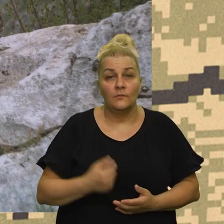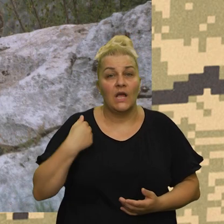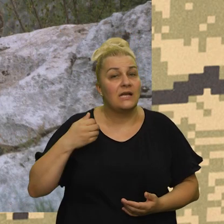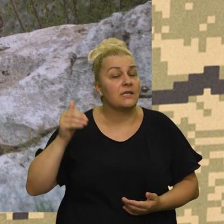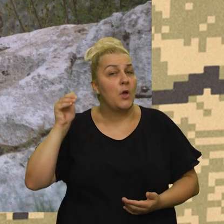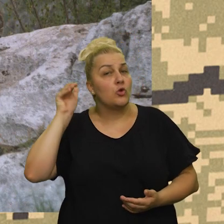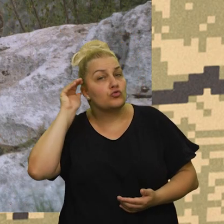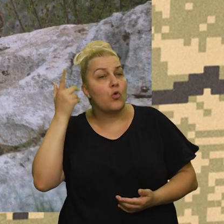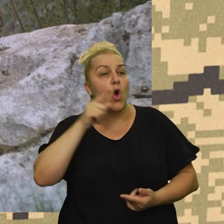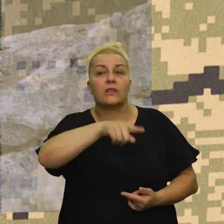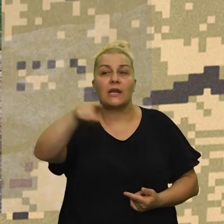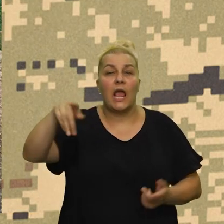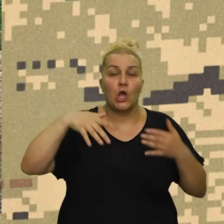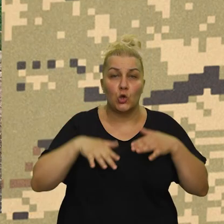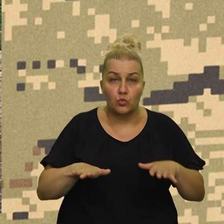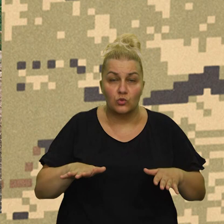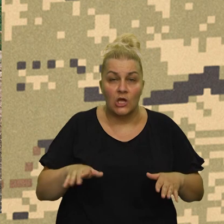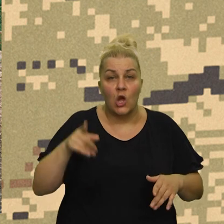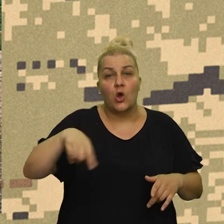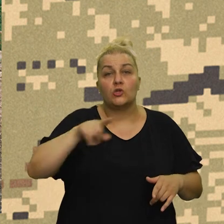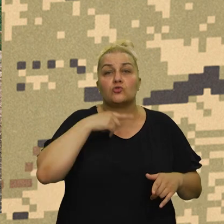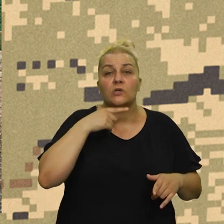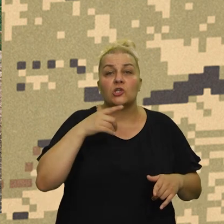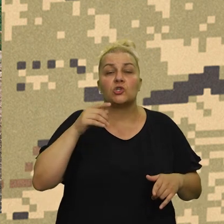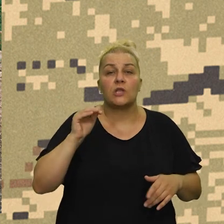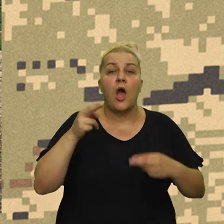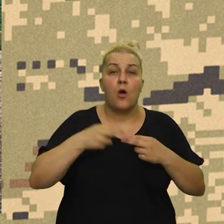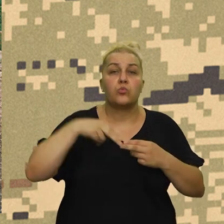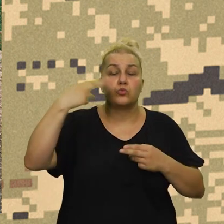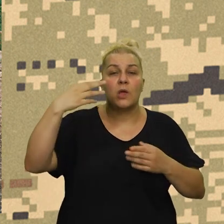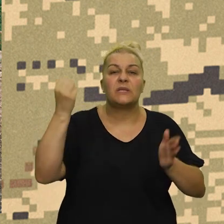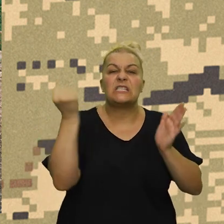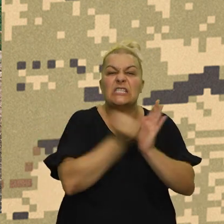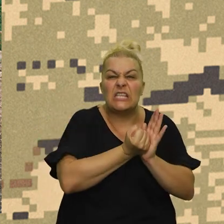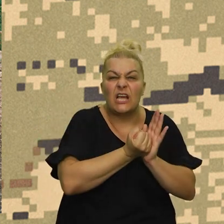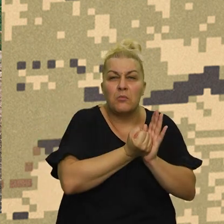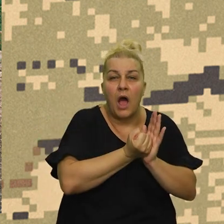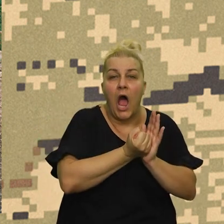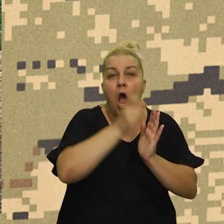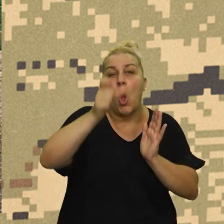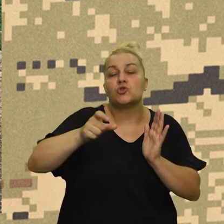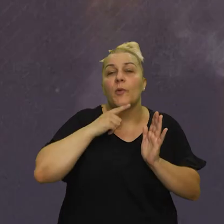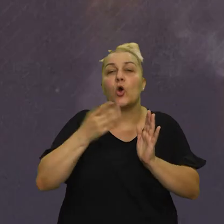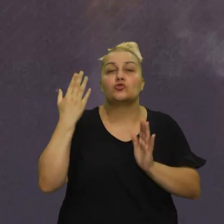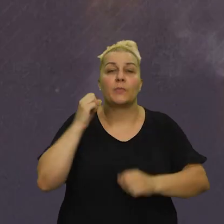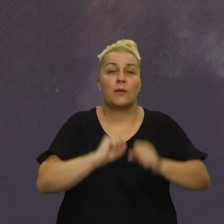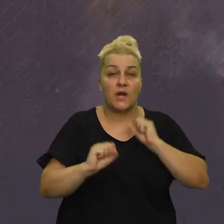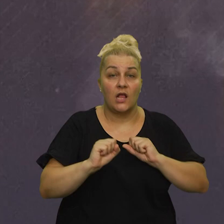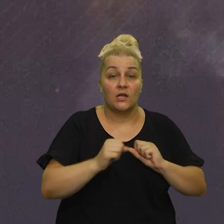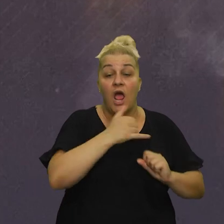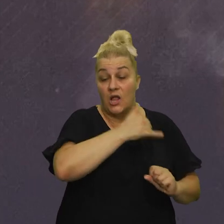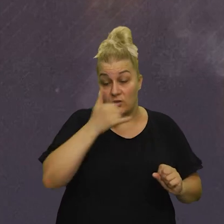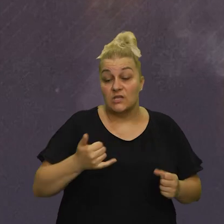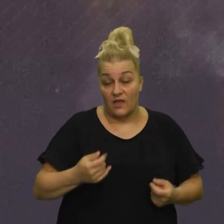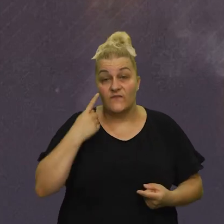načuo od nekih ljudi da će biti stigmatizacije i branitelja i toga svega, što se i